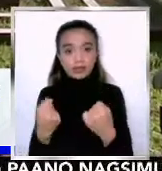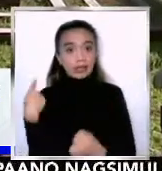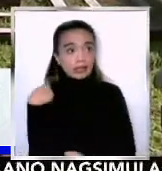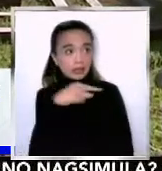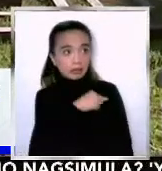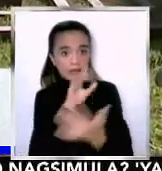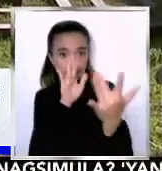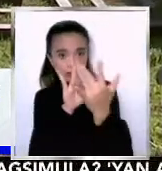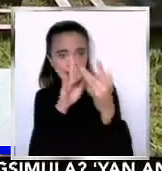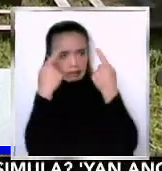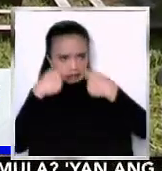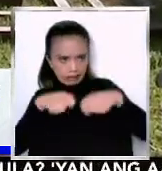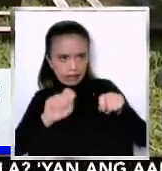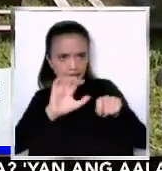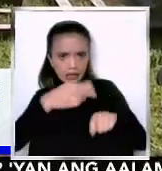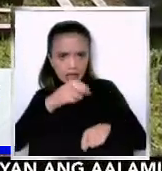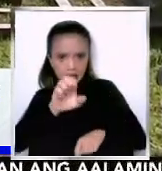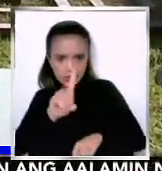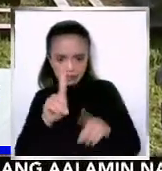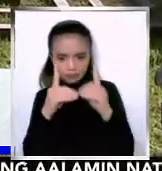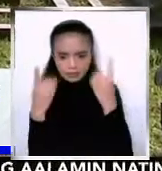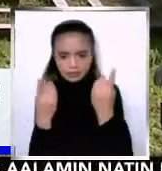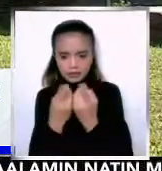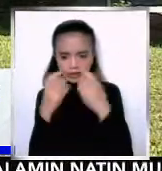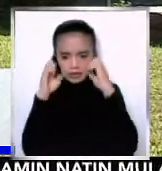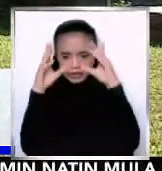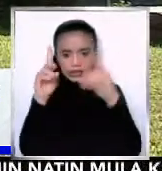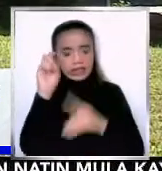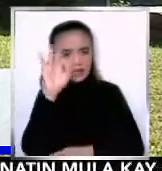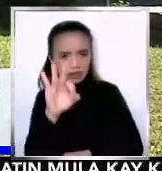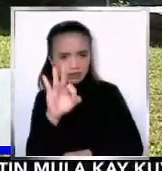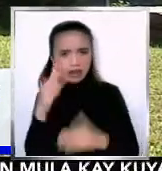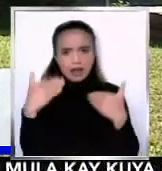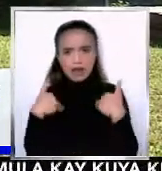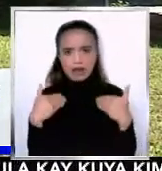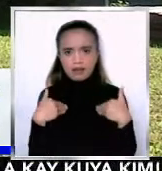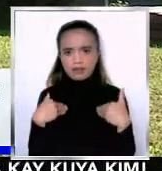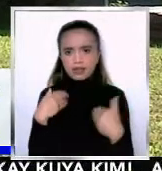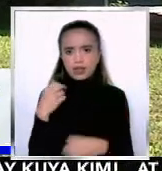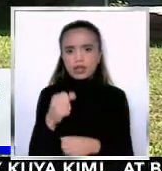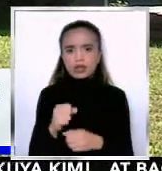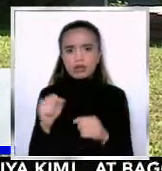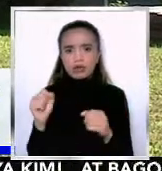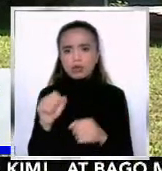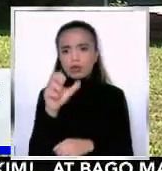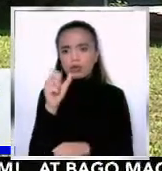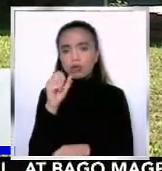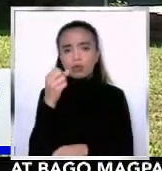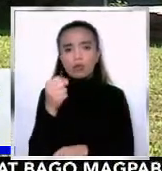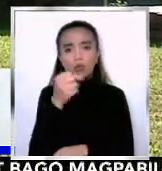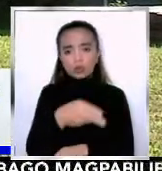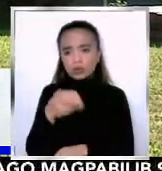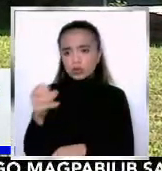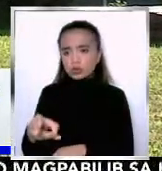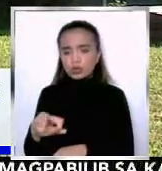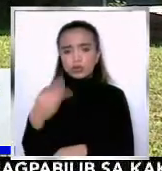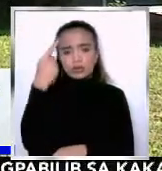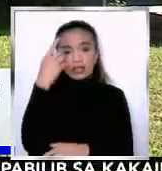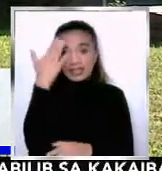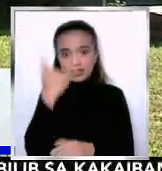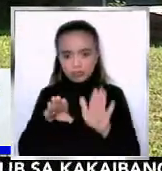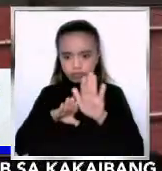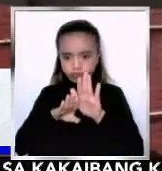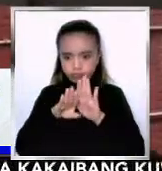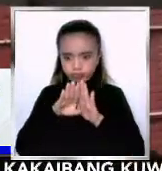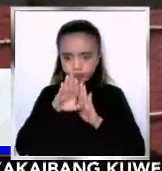DepEd kung magpapalabas sila ng pangkabuuang kautusan sa lahat ng paaralan sa gitna ng pataas na kaso ng